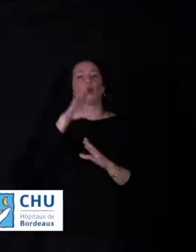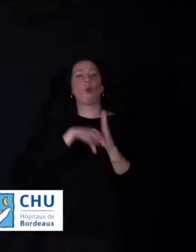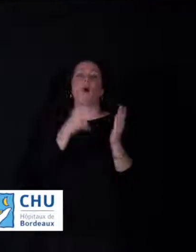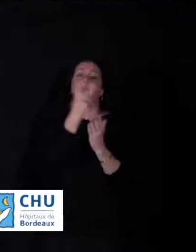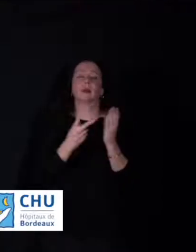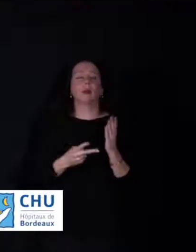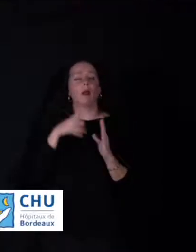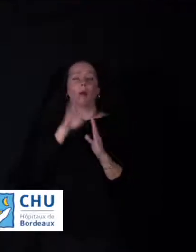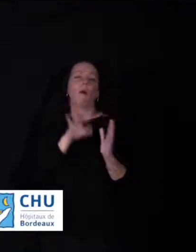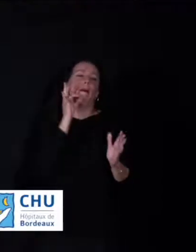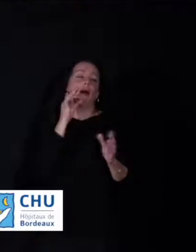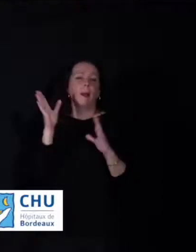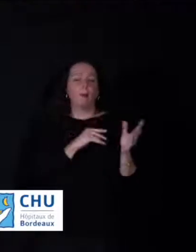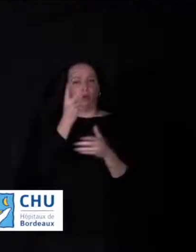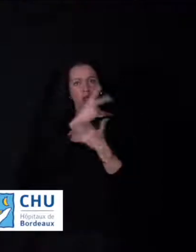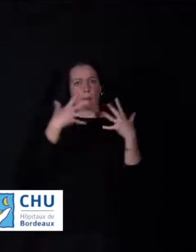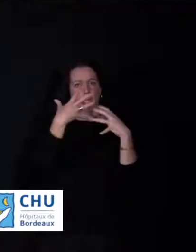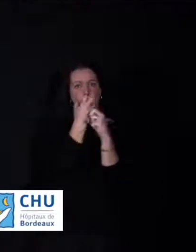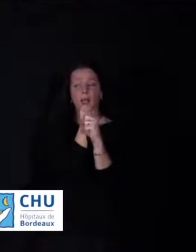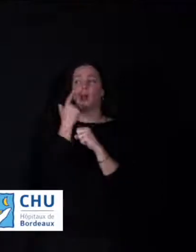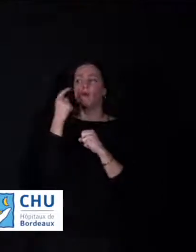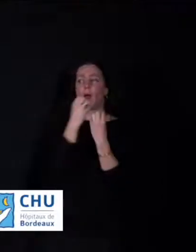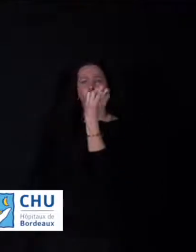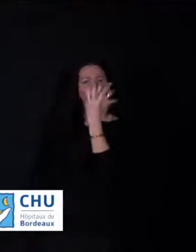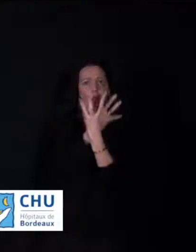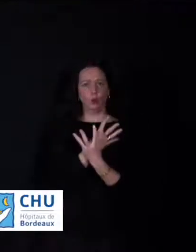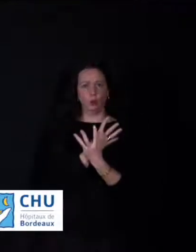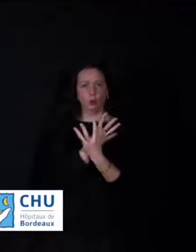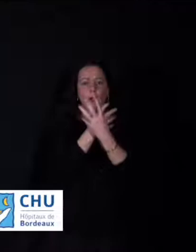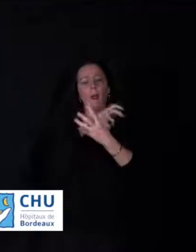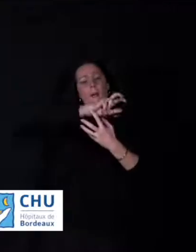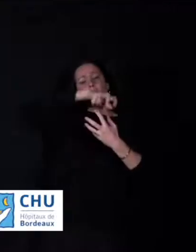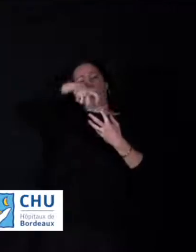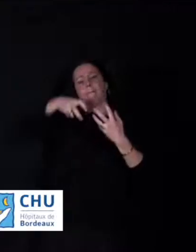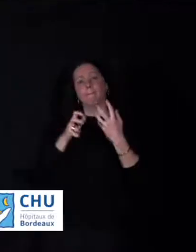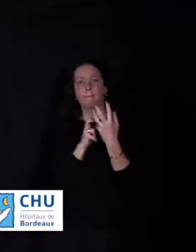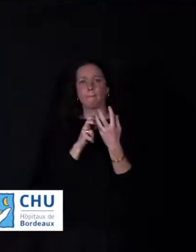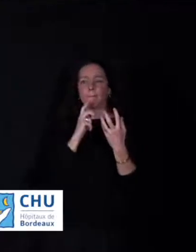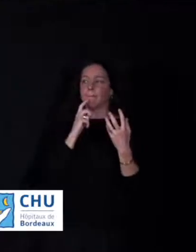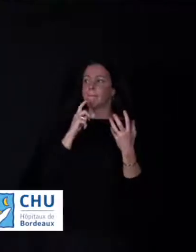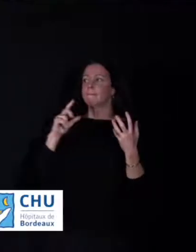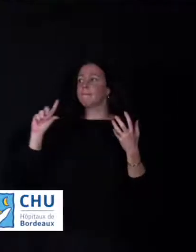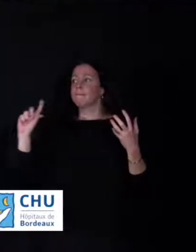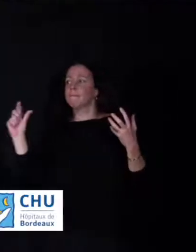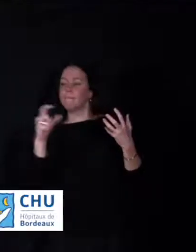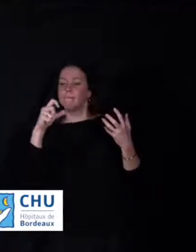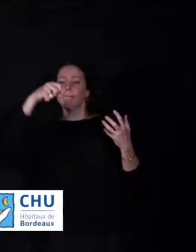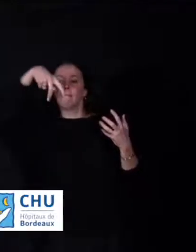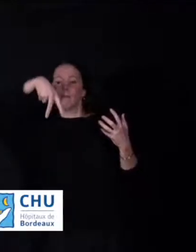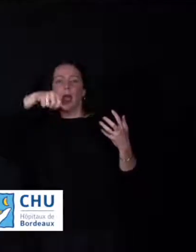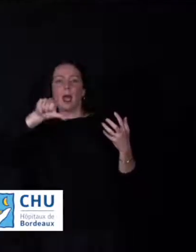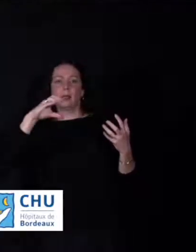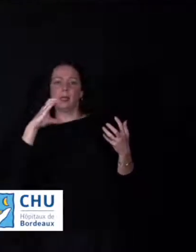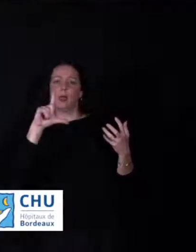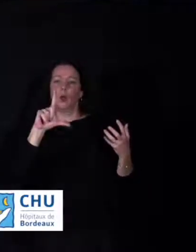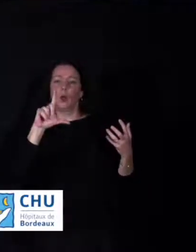mais un peu plus schématisée, vous voyez ici ce virus recouvert de spicules qui va reconnaître son récepteur, le fameux récepteur ACE2, pour